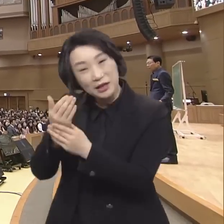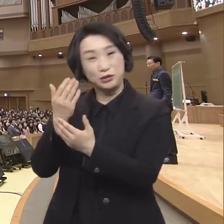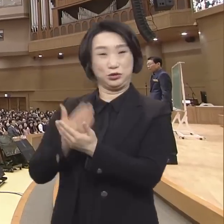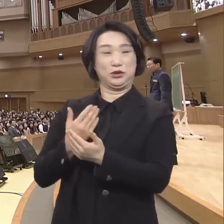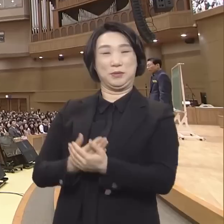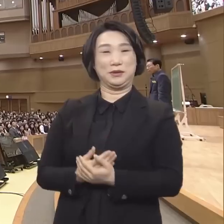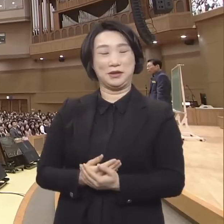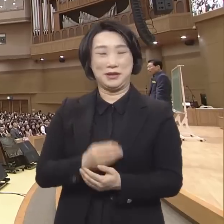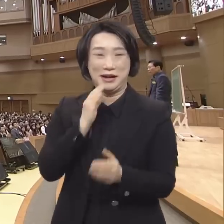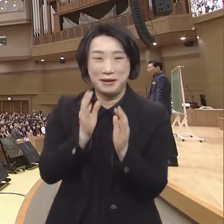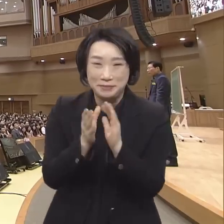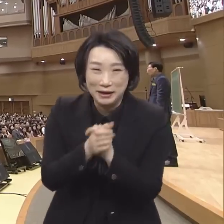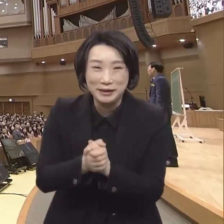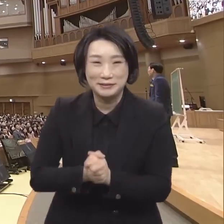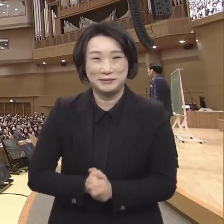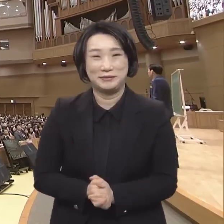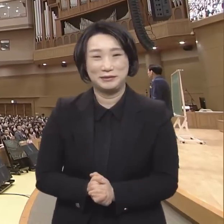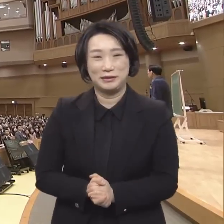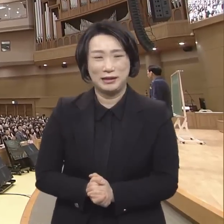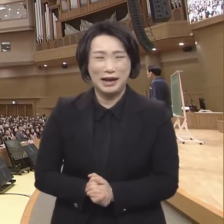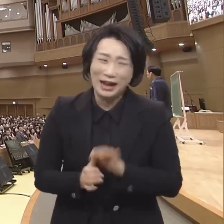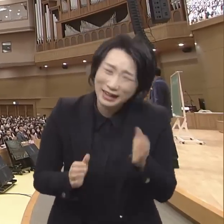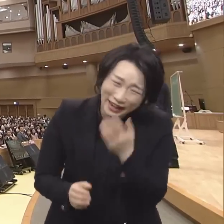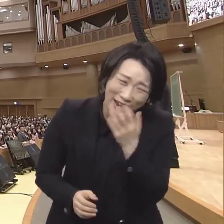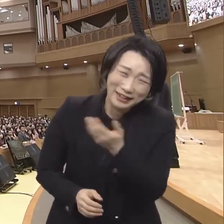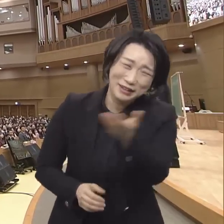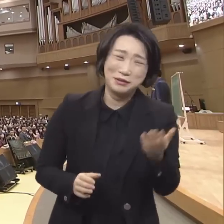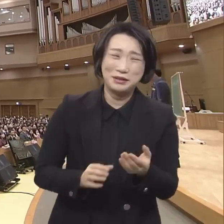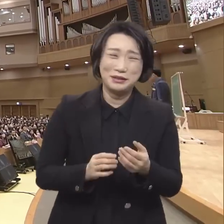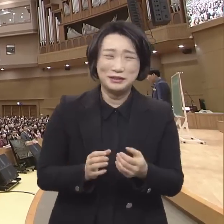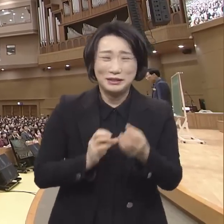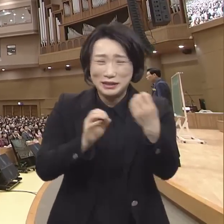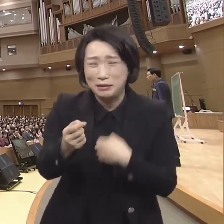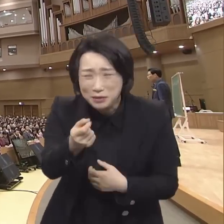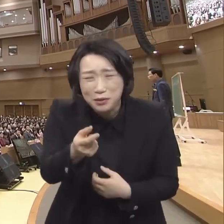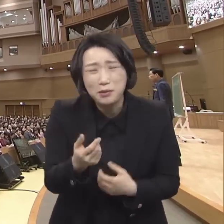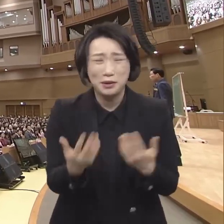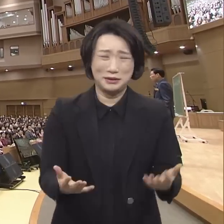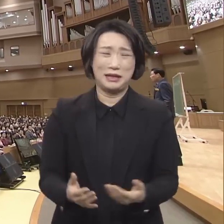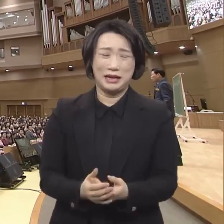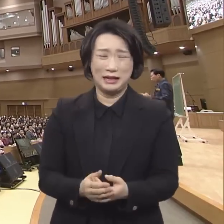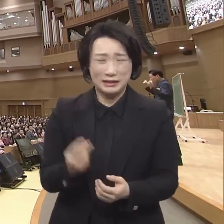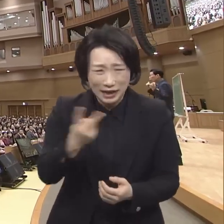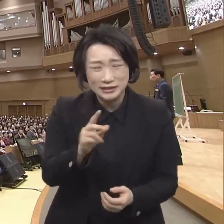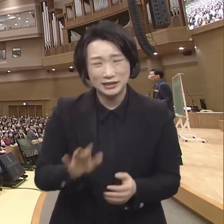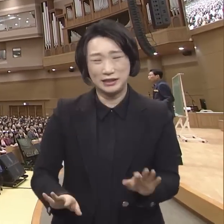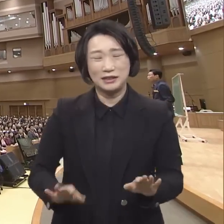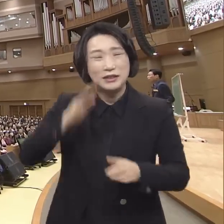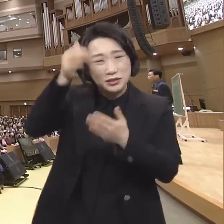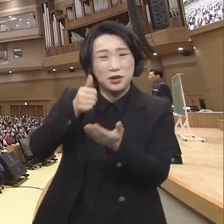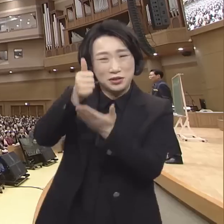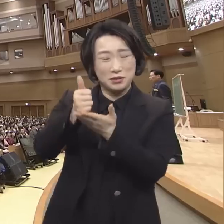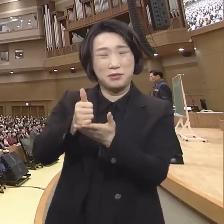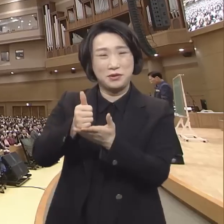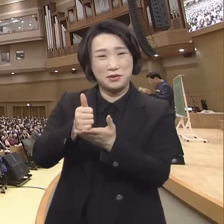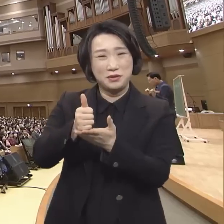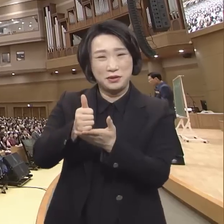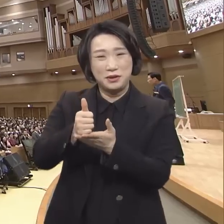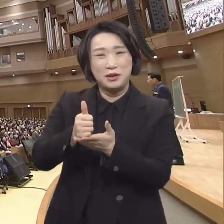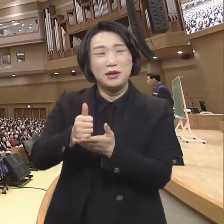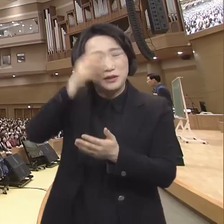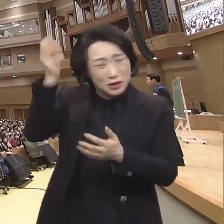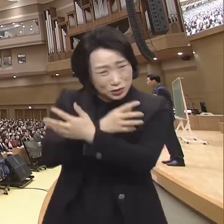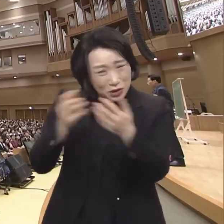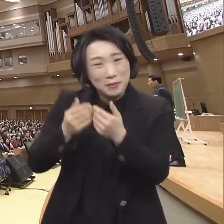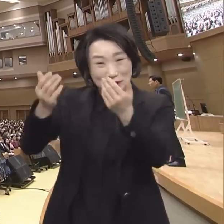하옵소서. 아, 왜 이렇게 소리가 죽어? 성령에서 나지 않으면 큰일 난다니까. 같이 성령으로